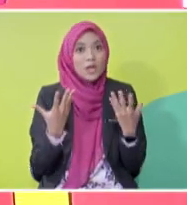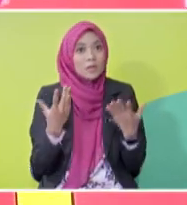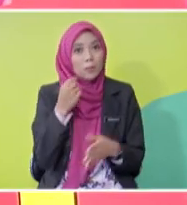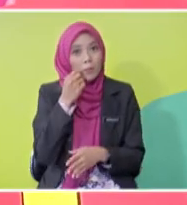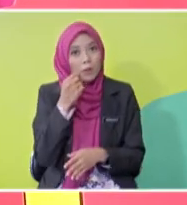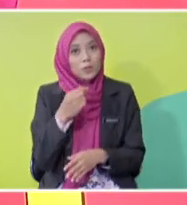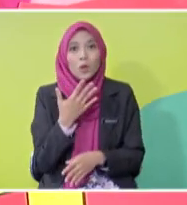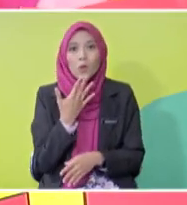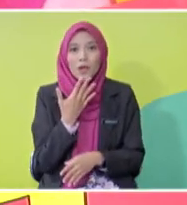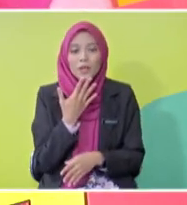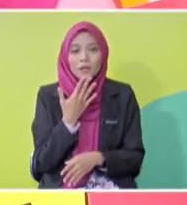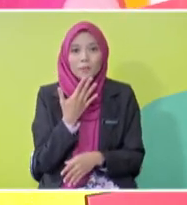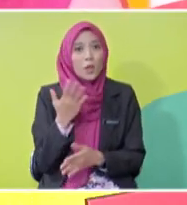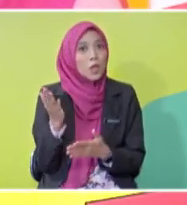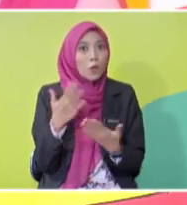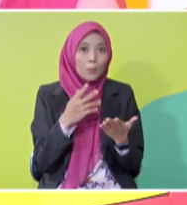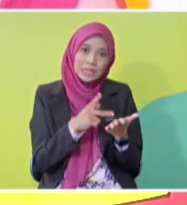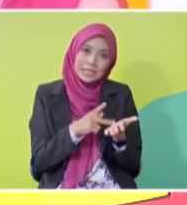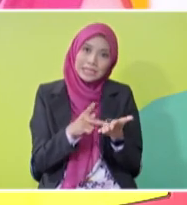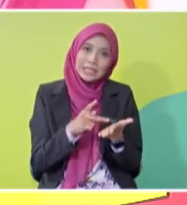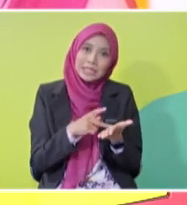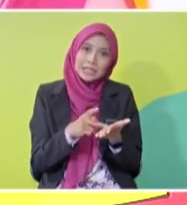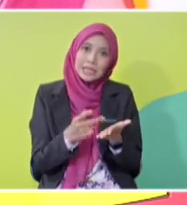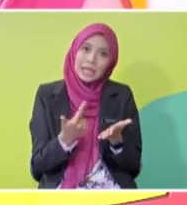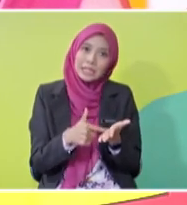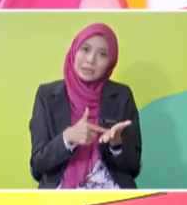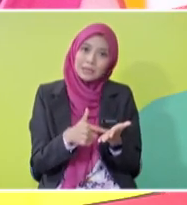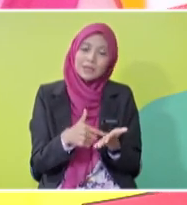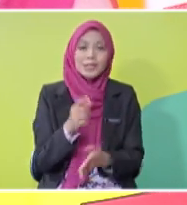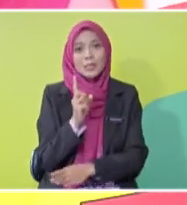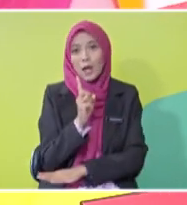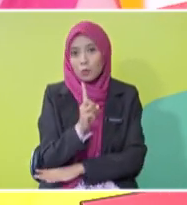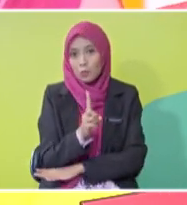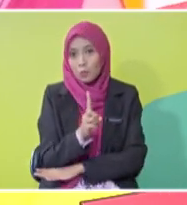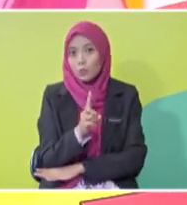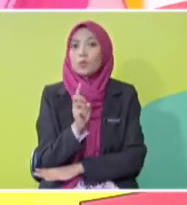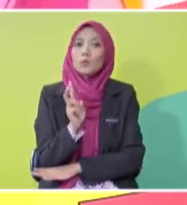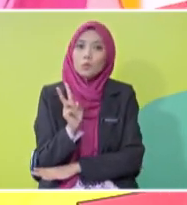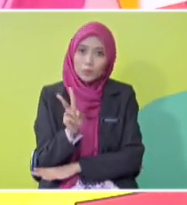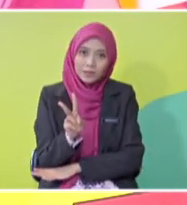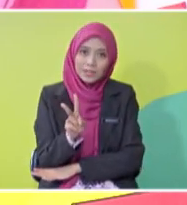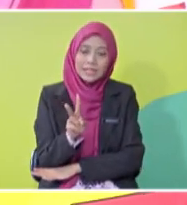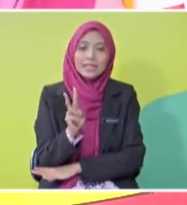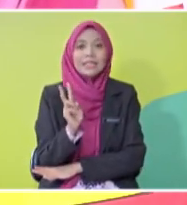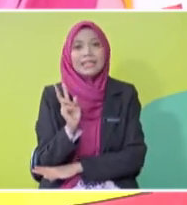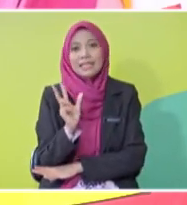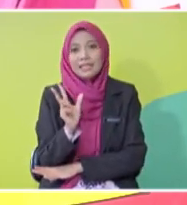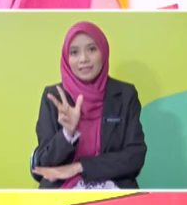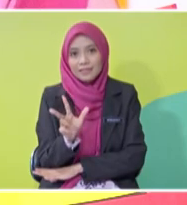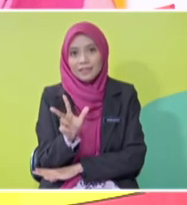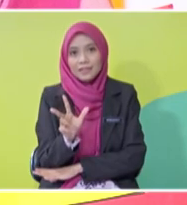warna kita sekali lagi satu dua tiga